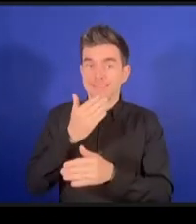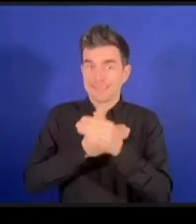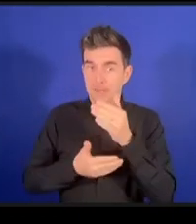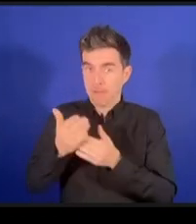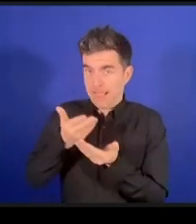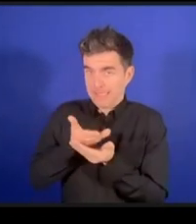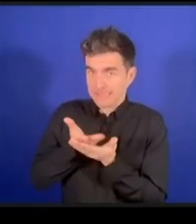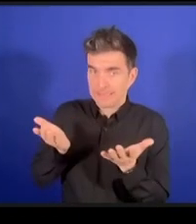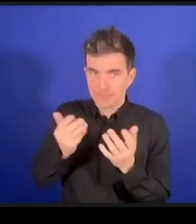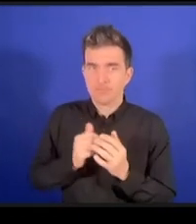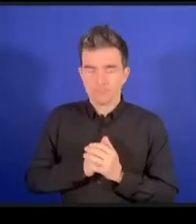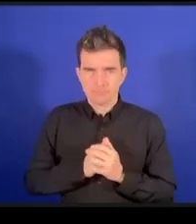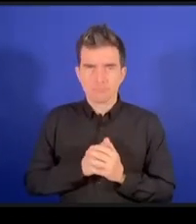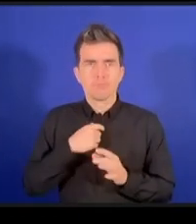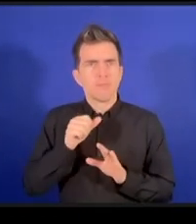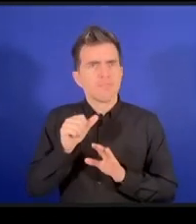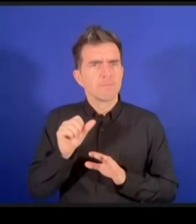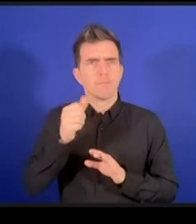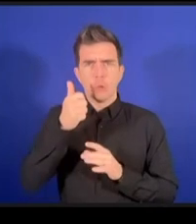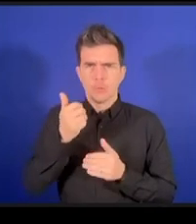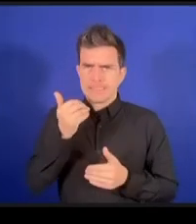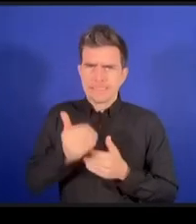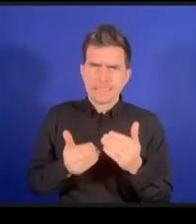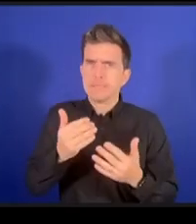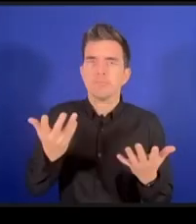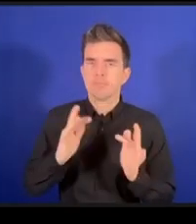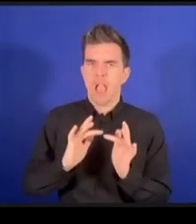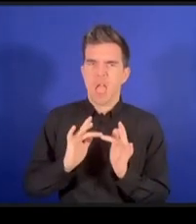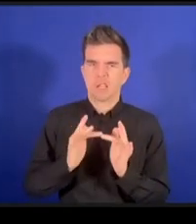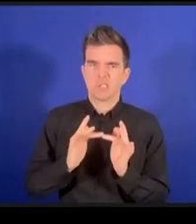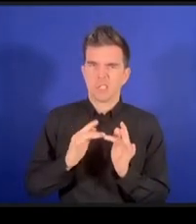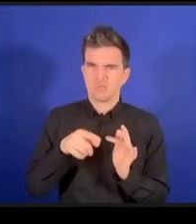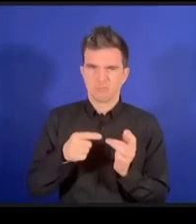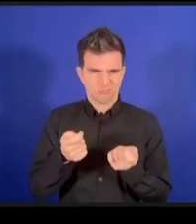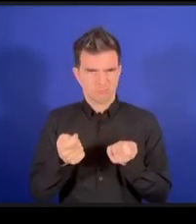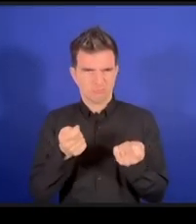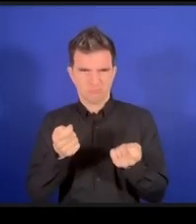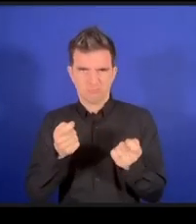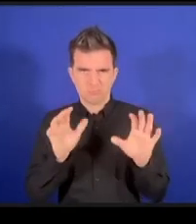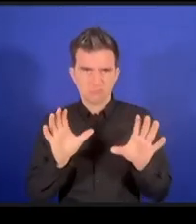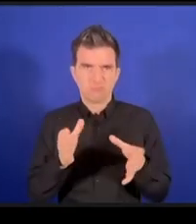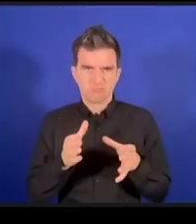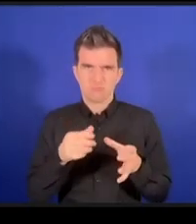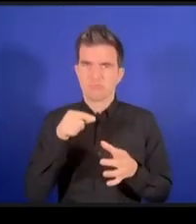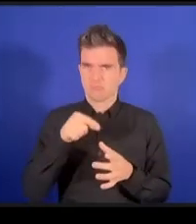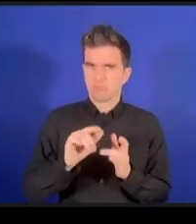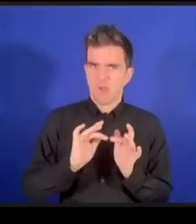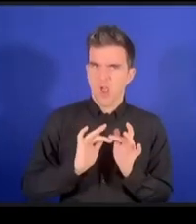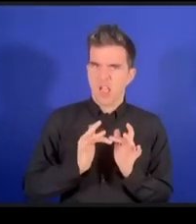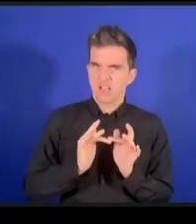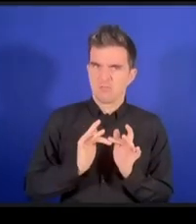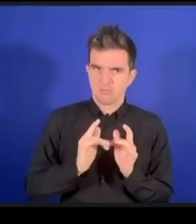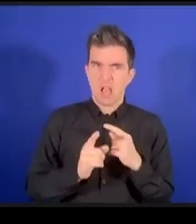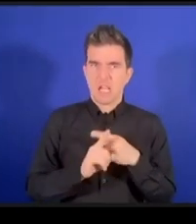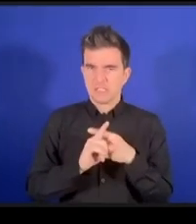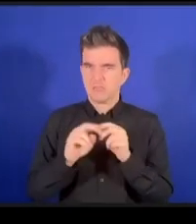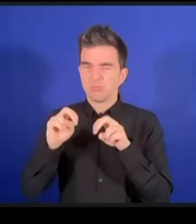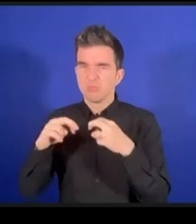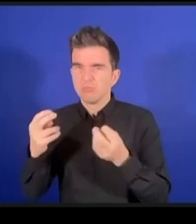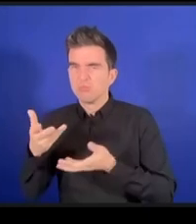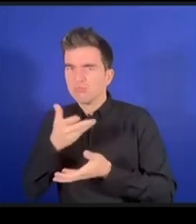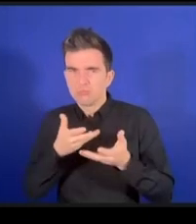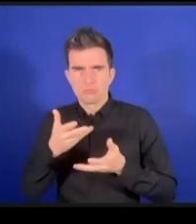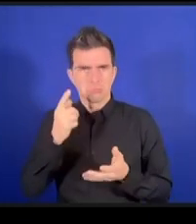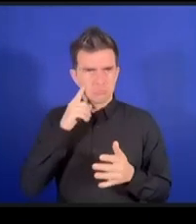это проведение igf так чтобы он был доступен для участников инвалидов Как в